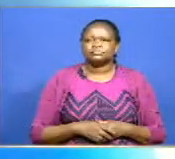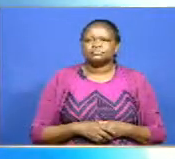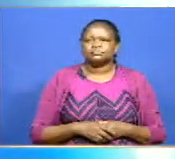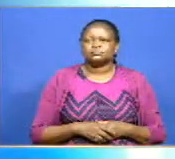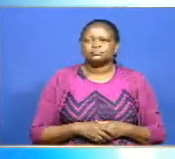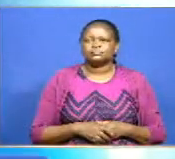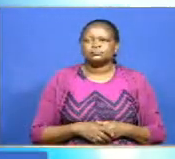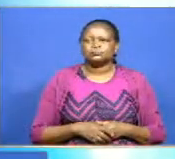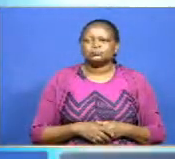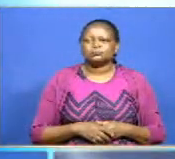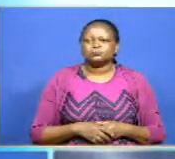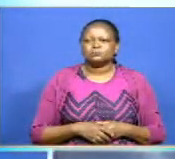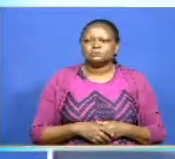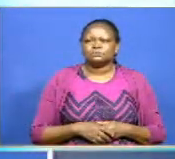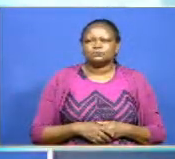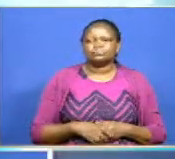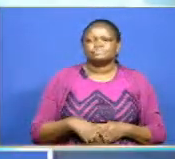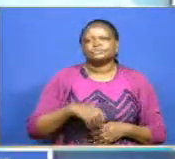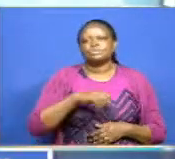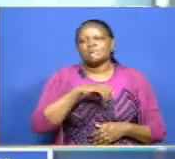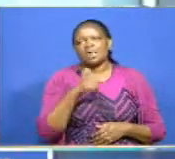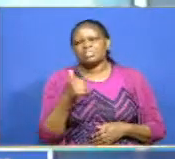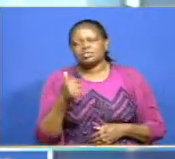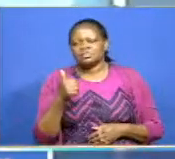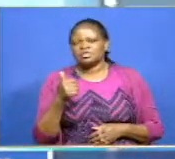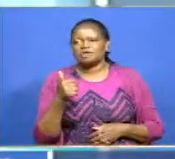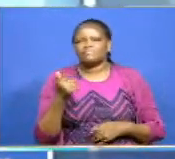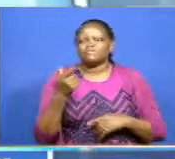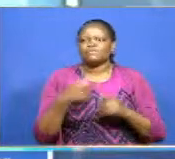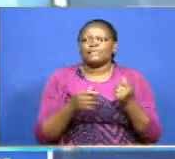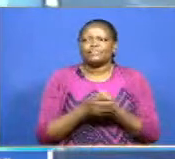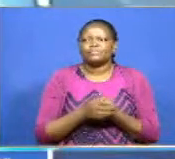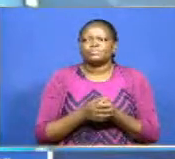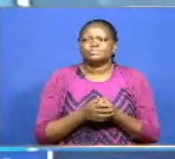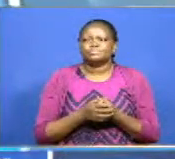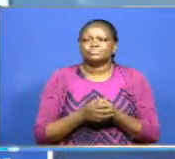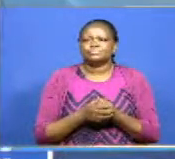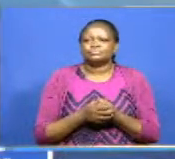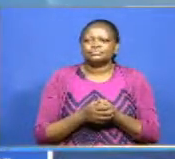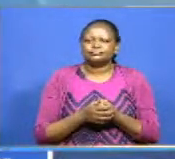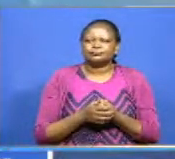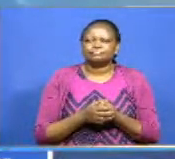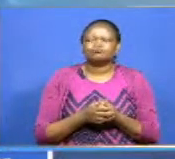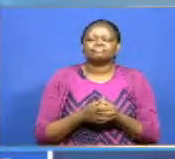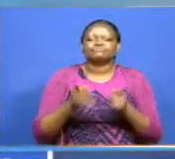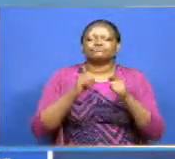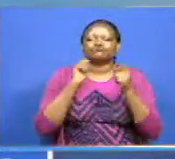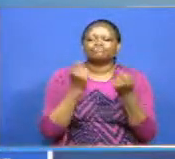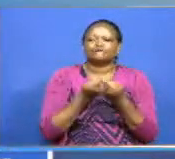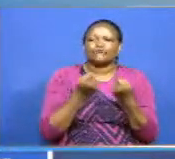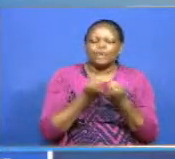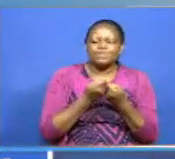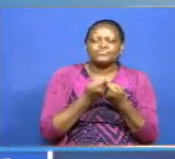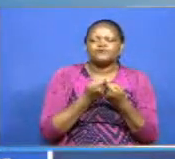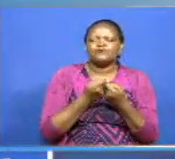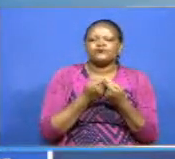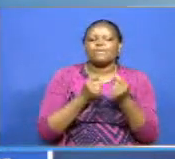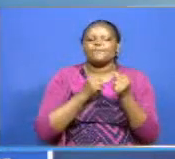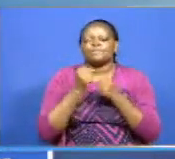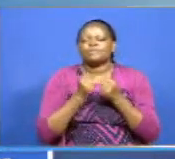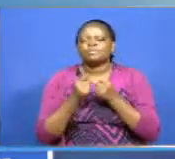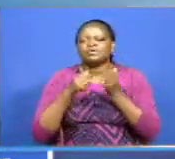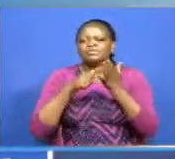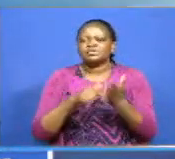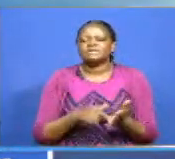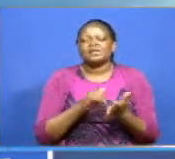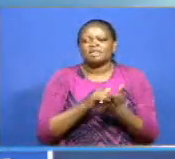Kwingineko, mtazamaji, mabondia wa kikosi cha timu ya taifa almaarufu kama Head Squad, Boniface Mugunde na Elizabeth Akinyi wamesisitiza kwamba